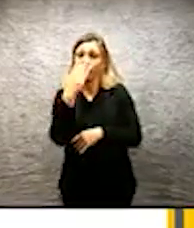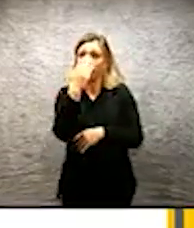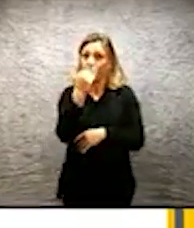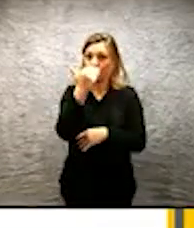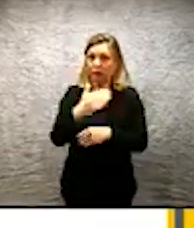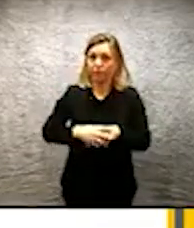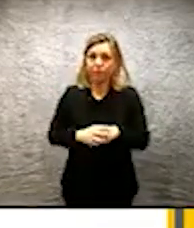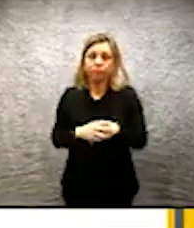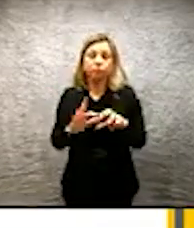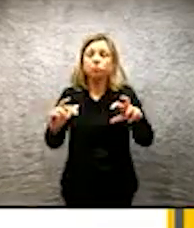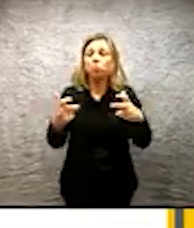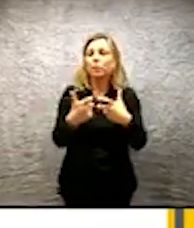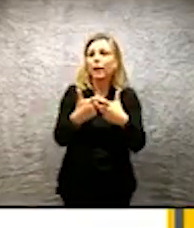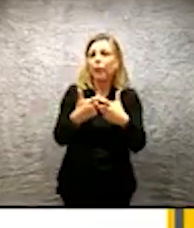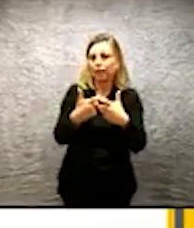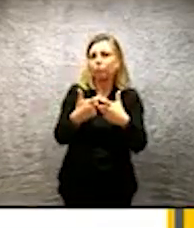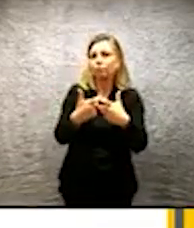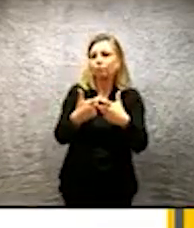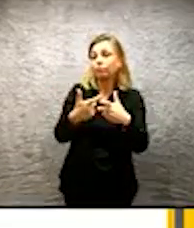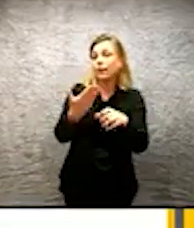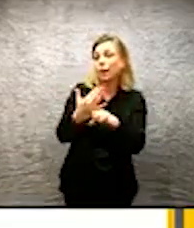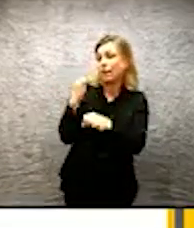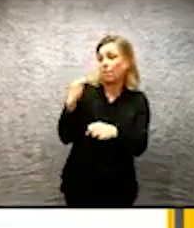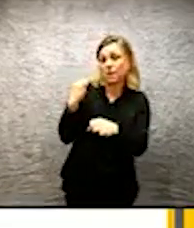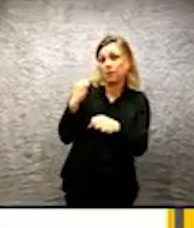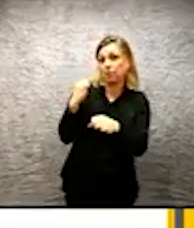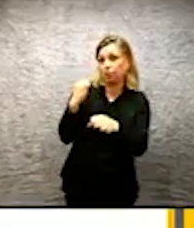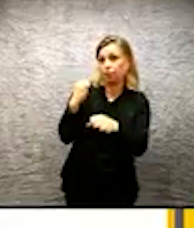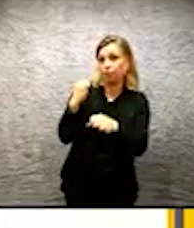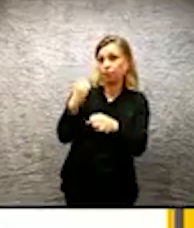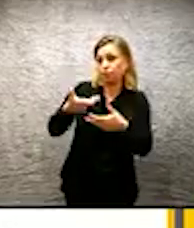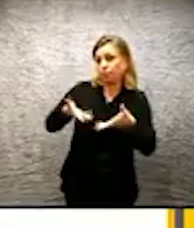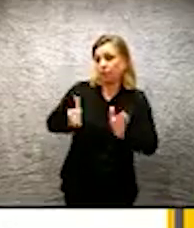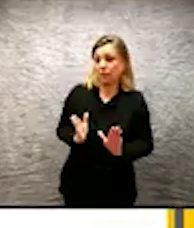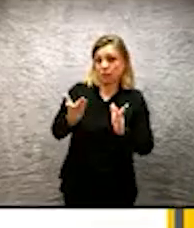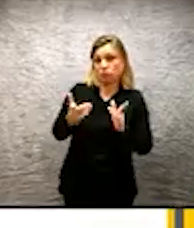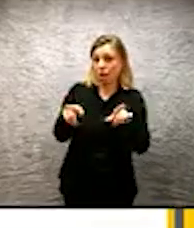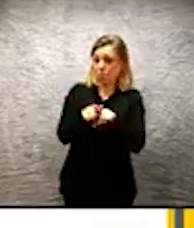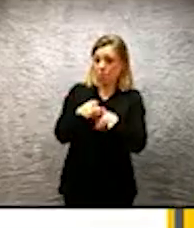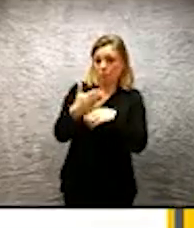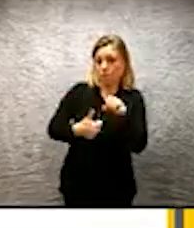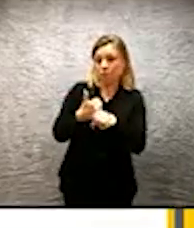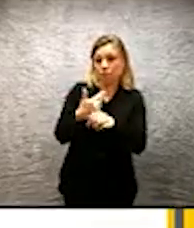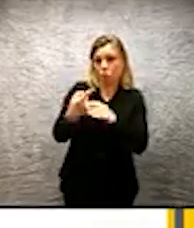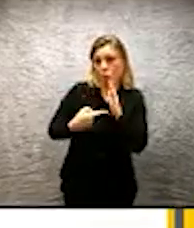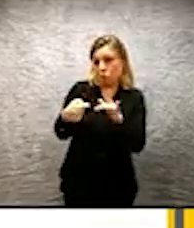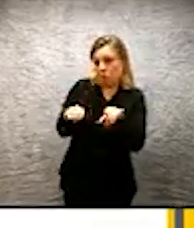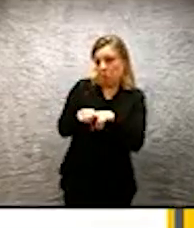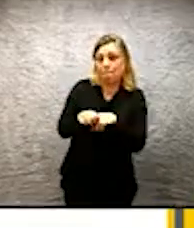Les tarifs que nous avons mis en place l'année passée sont conservés pour cette année.